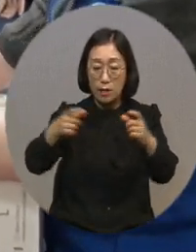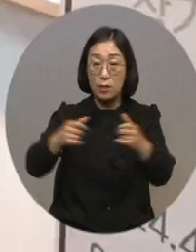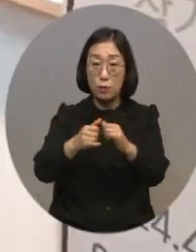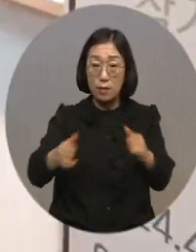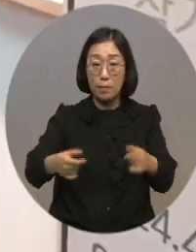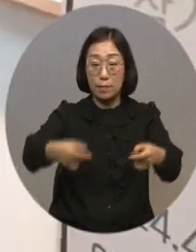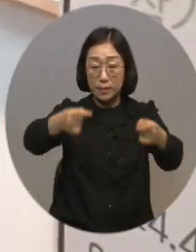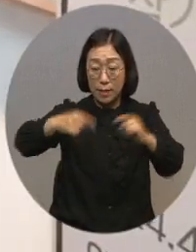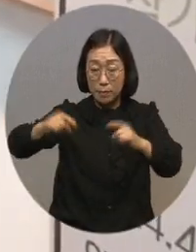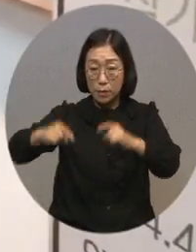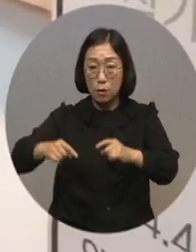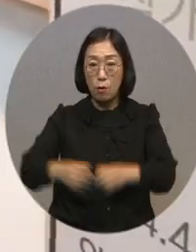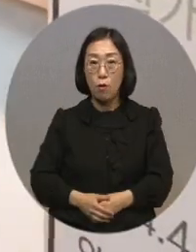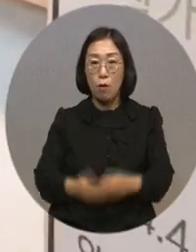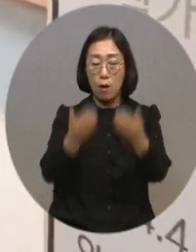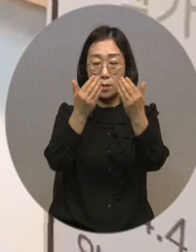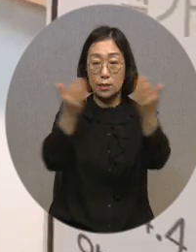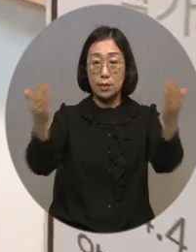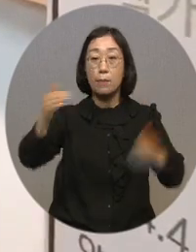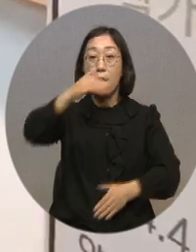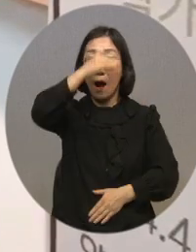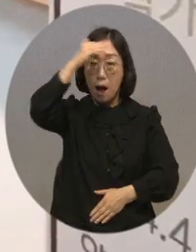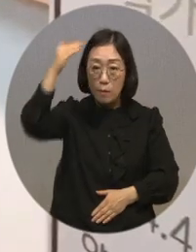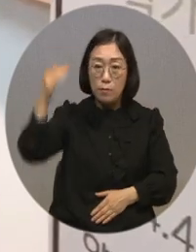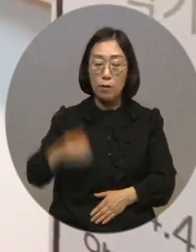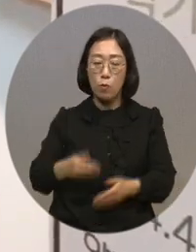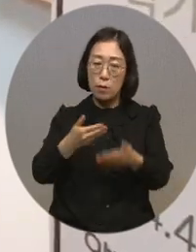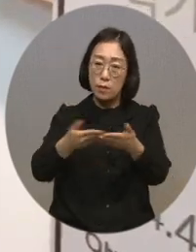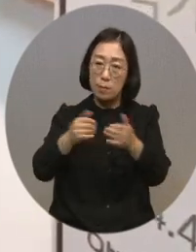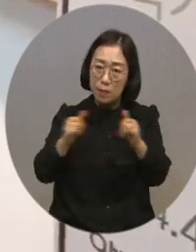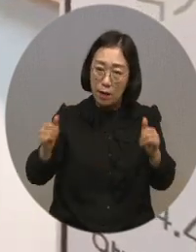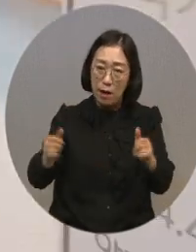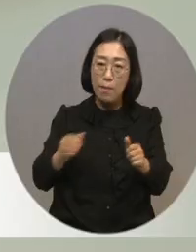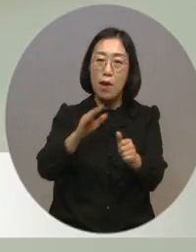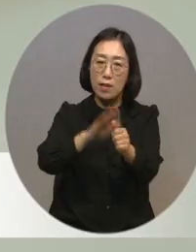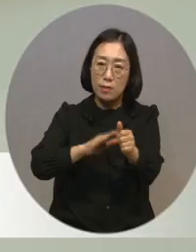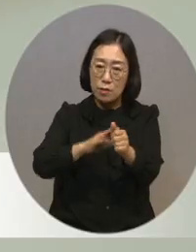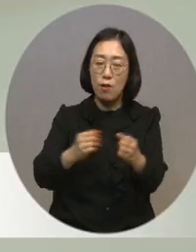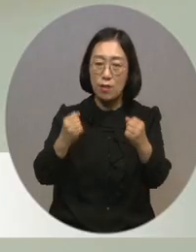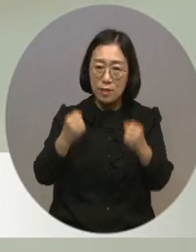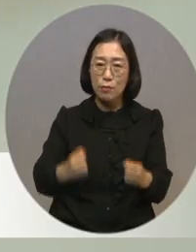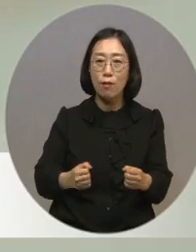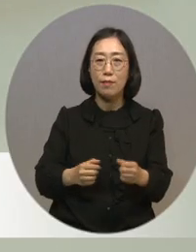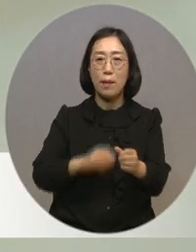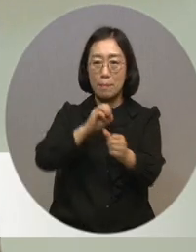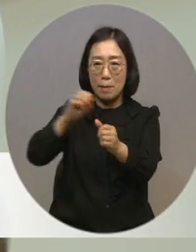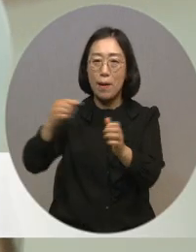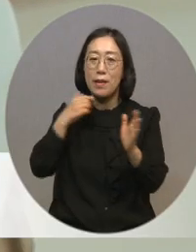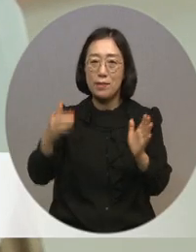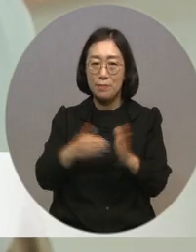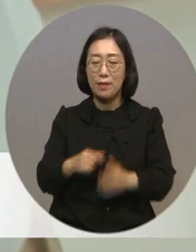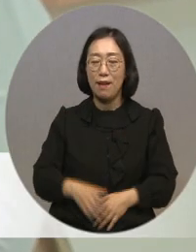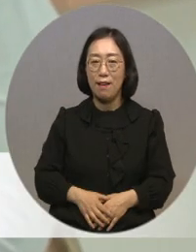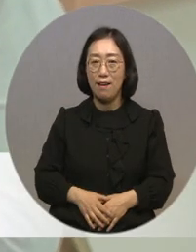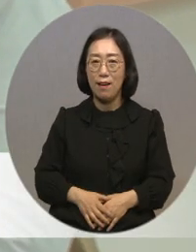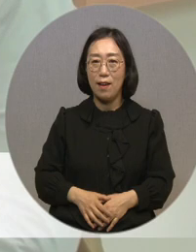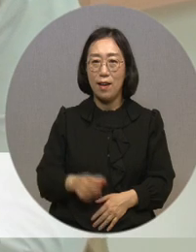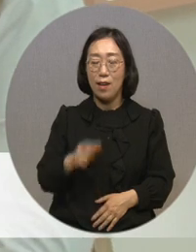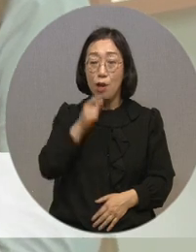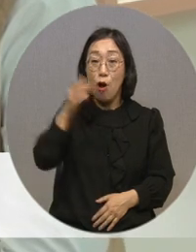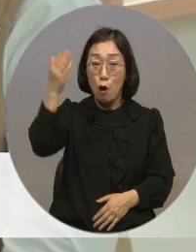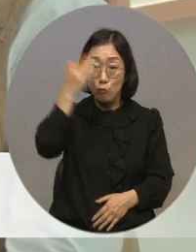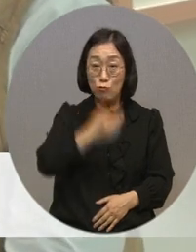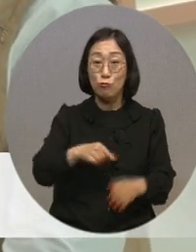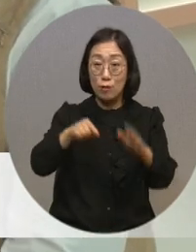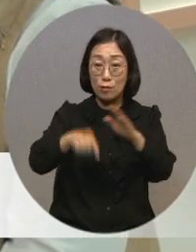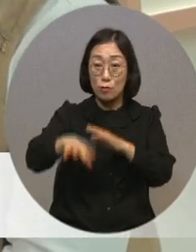참석해 작품을 감상하며 작가를 향한 응원의 메시지를 전했습니다. 서울을 갔을 때 동백꽃을 이제 처음